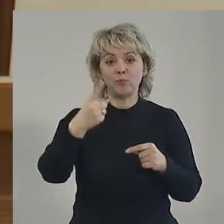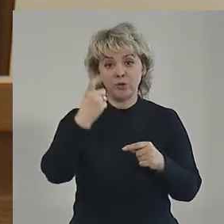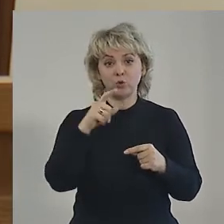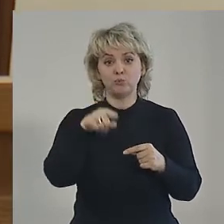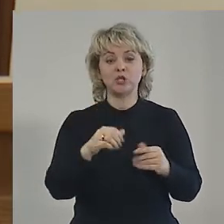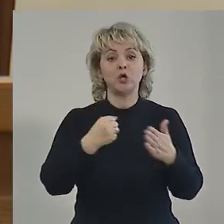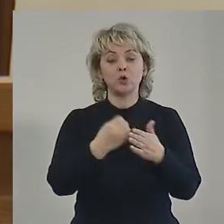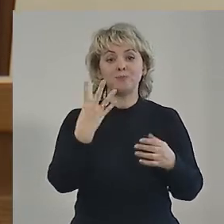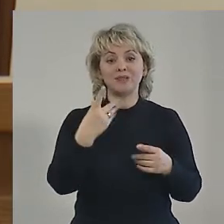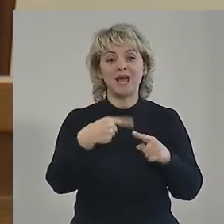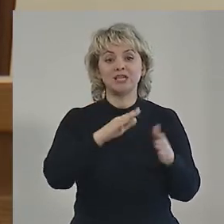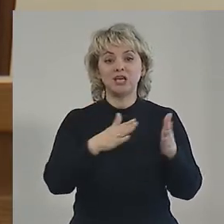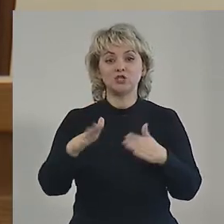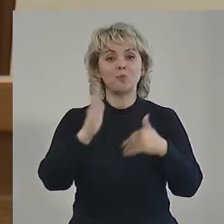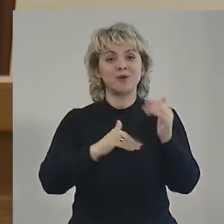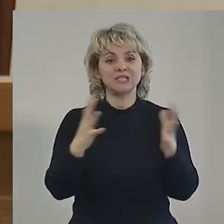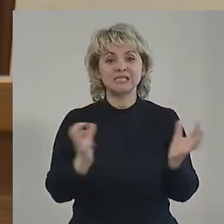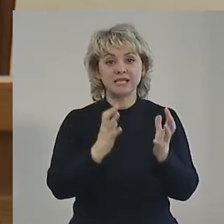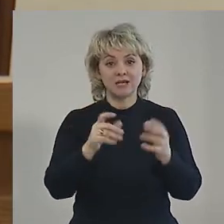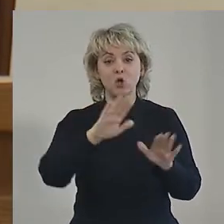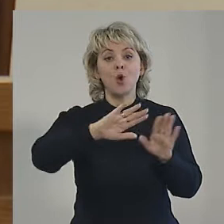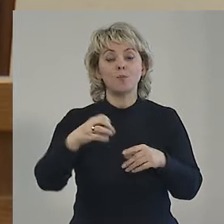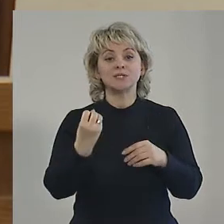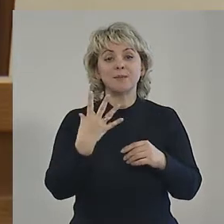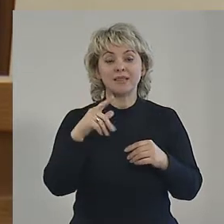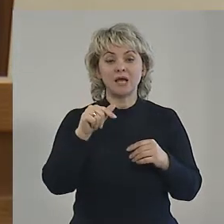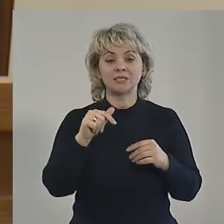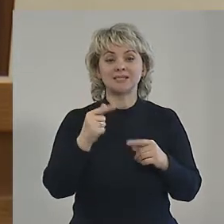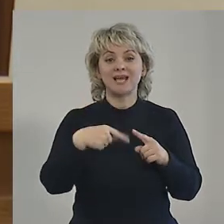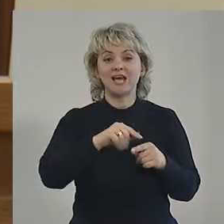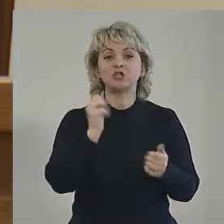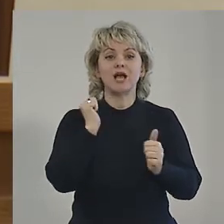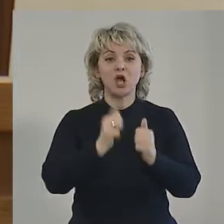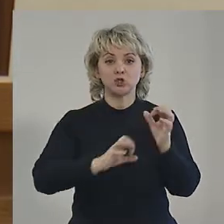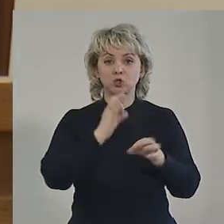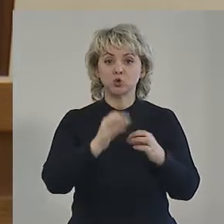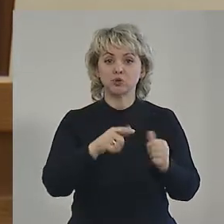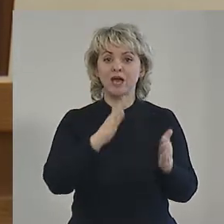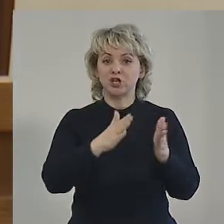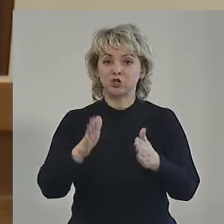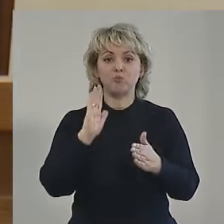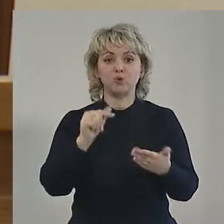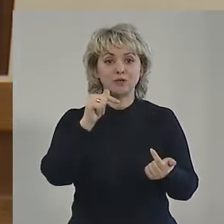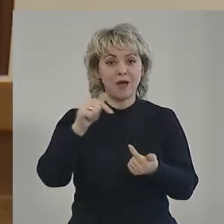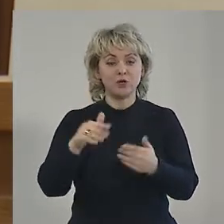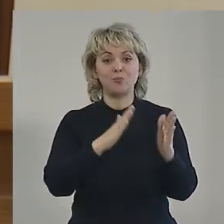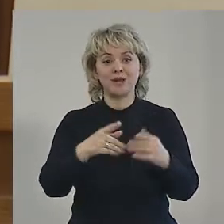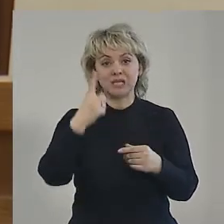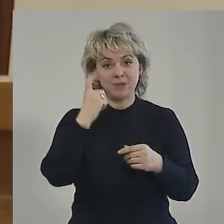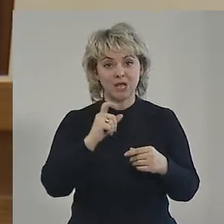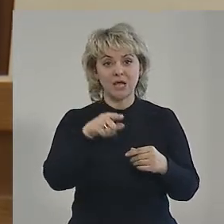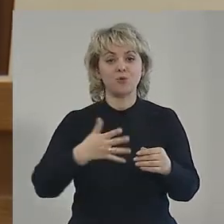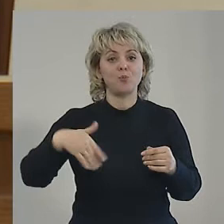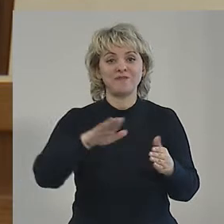Вот до 15-го это режим практически сохраняется, а после 15-го это ежесуточный режим, будет определен порядок докладов